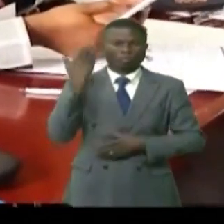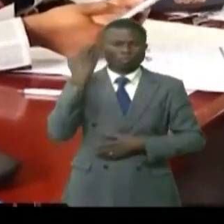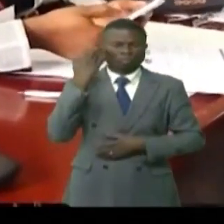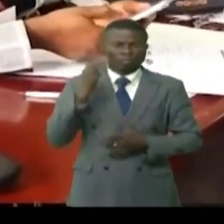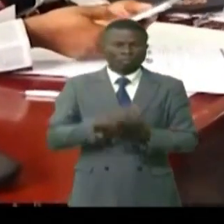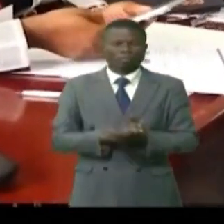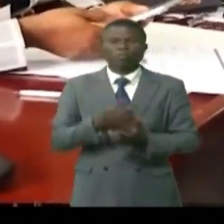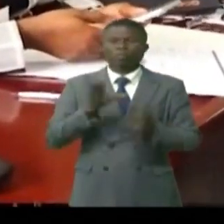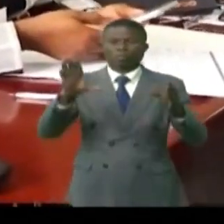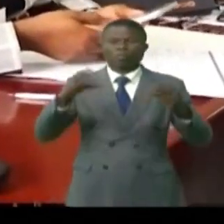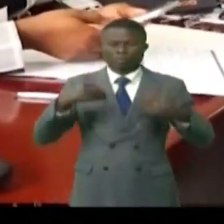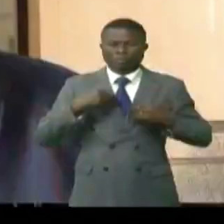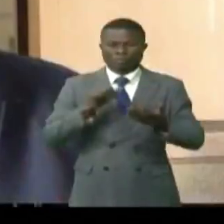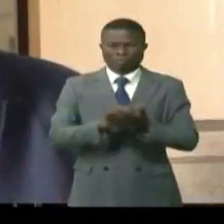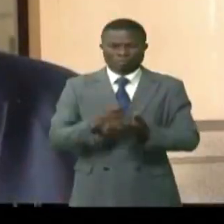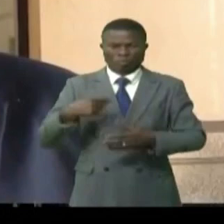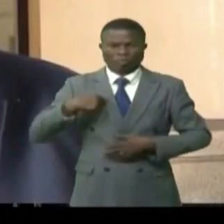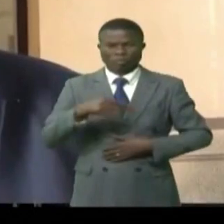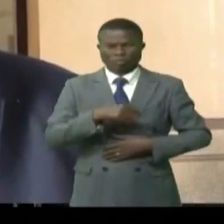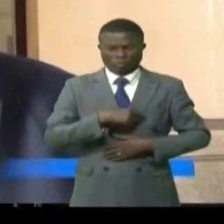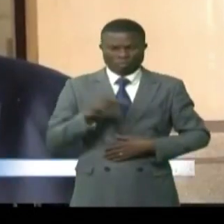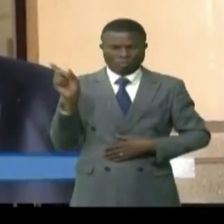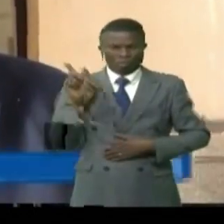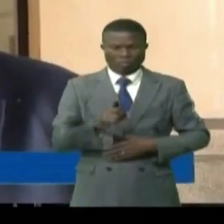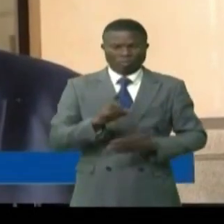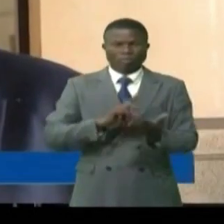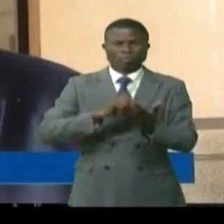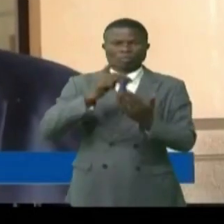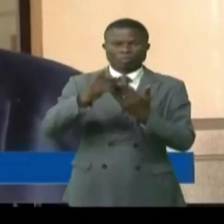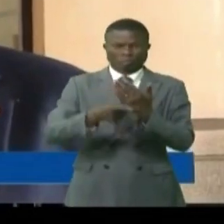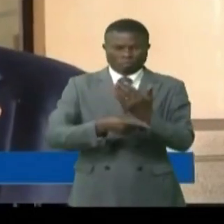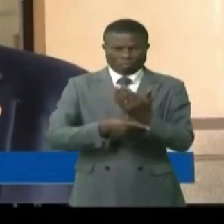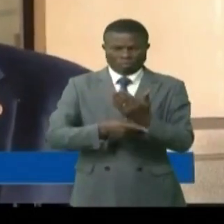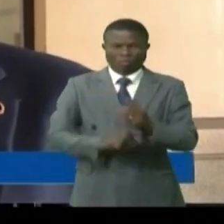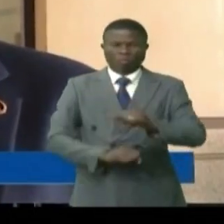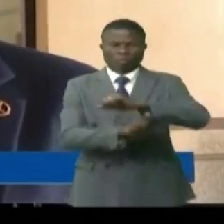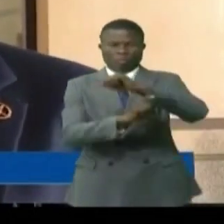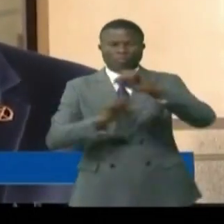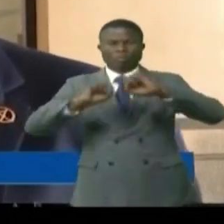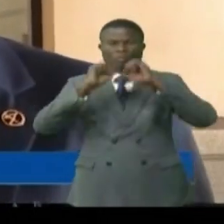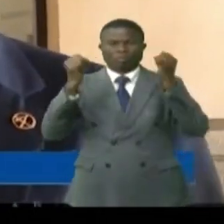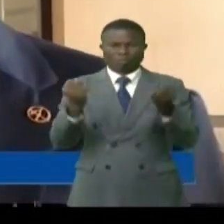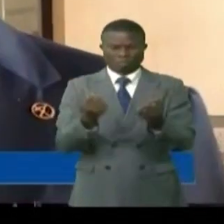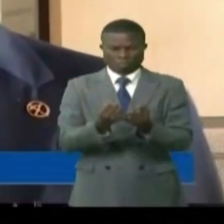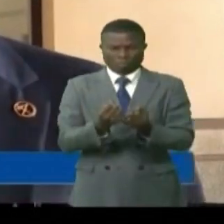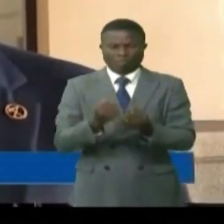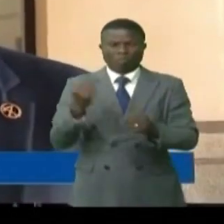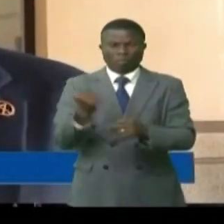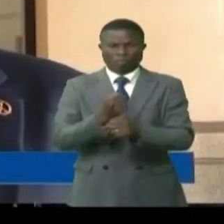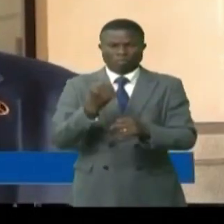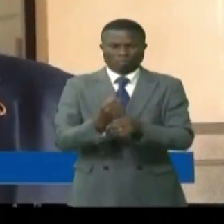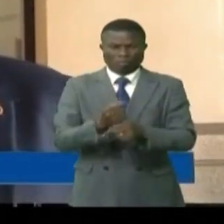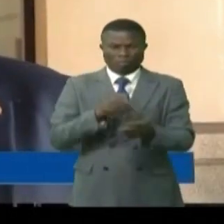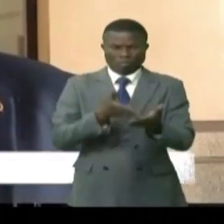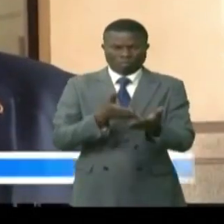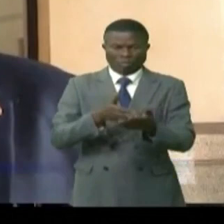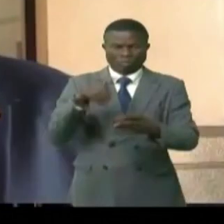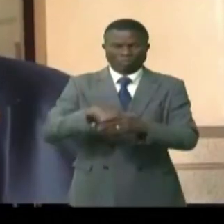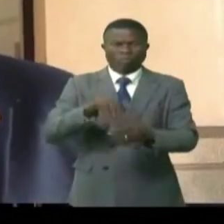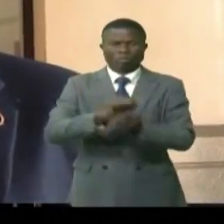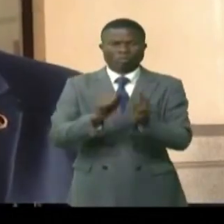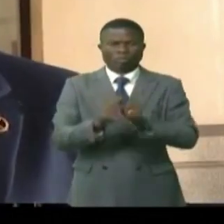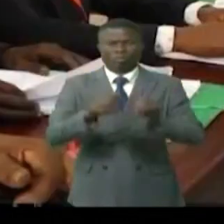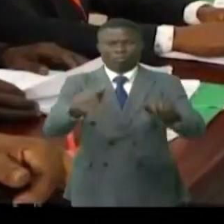le confirme. Nous implémentons un programme qui appuie les sociétés coopératives beaucoup plus dans le secteur